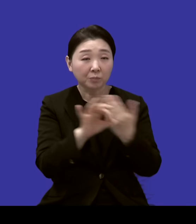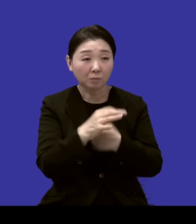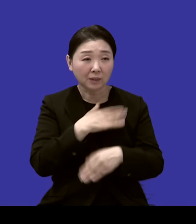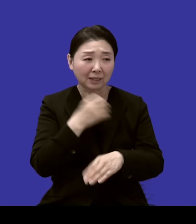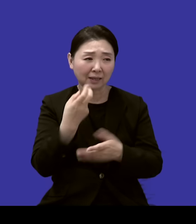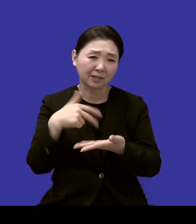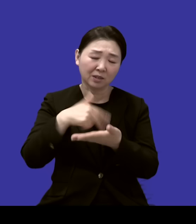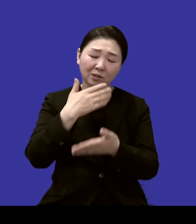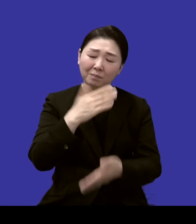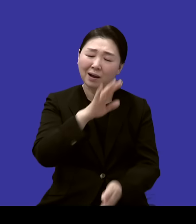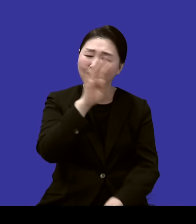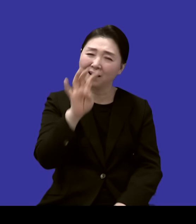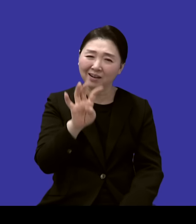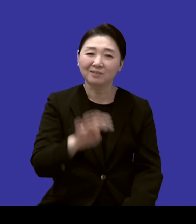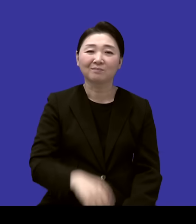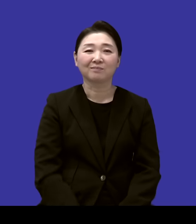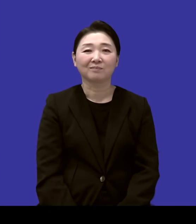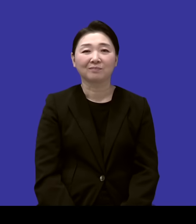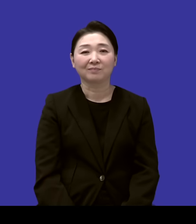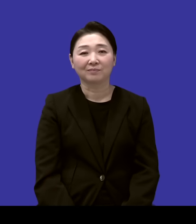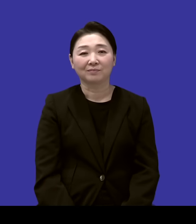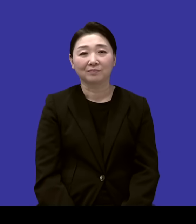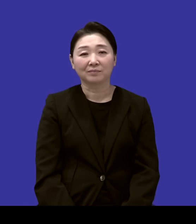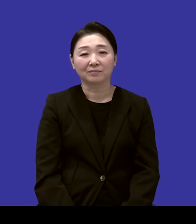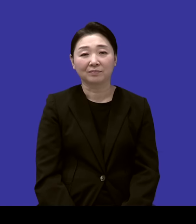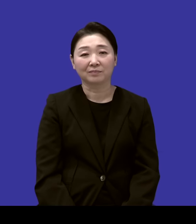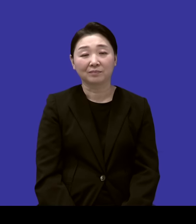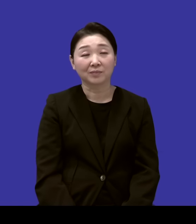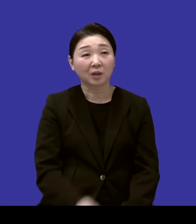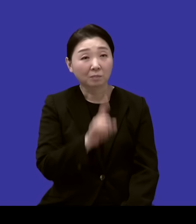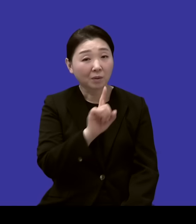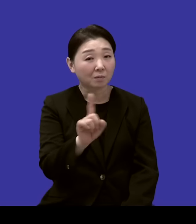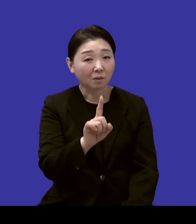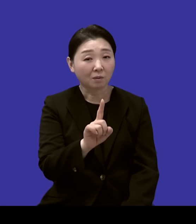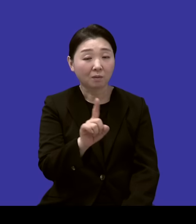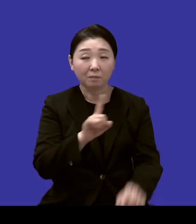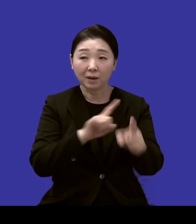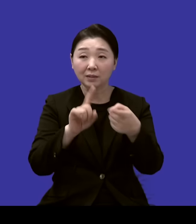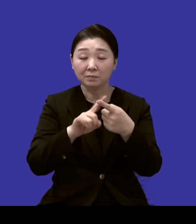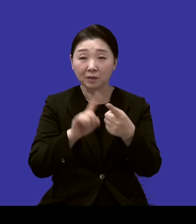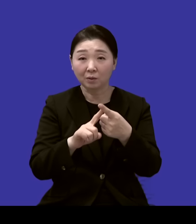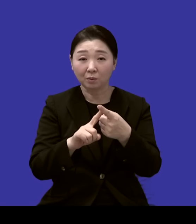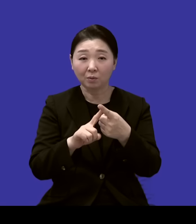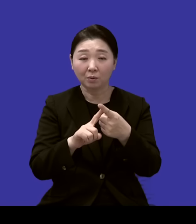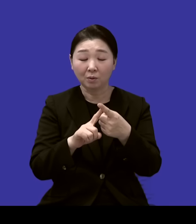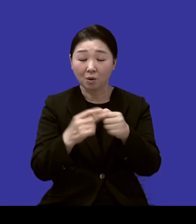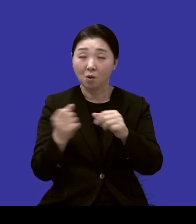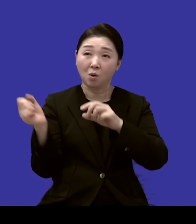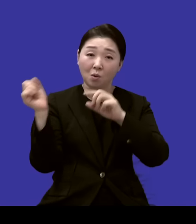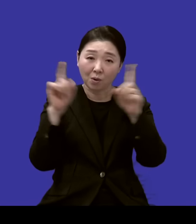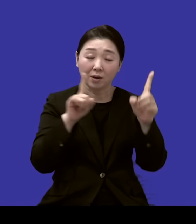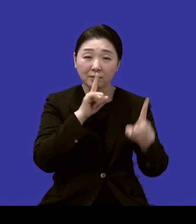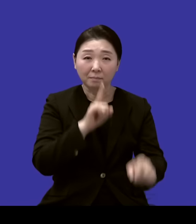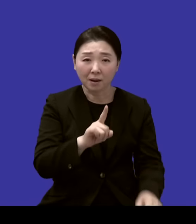일어설 수 있었을까? 그렇죠, 네, 그렇죠. 싶습니다. 근데 저는 이렇게 이야기를 들어보면 말씀으로 일어났다만